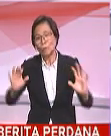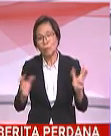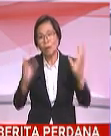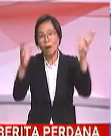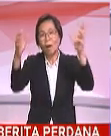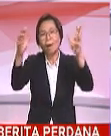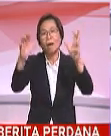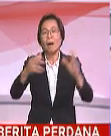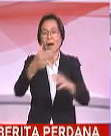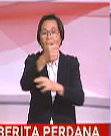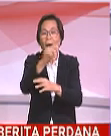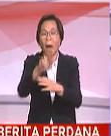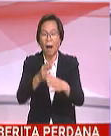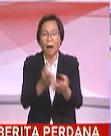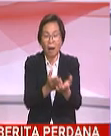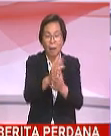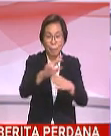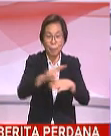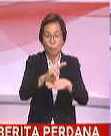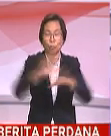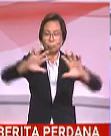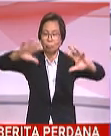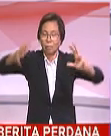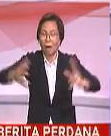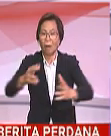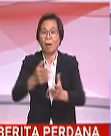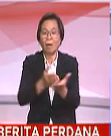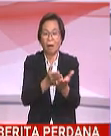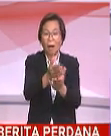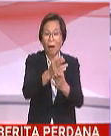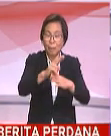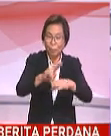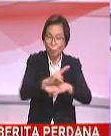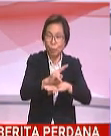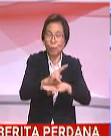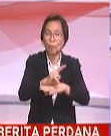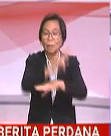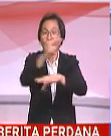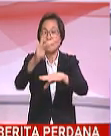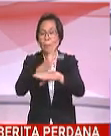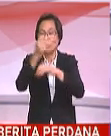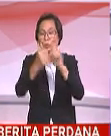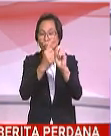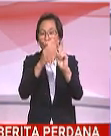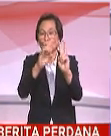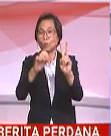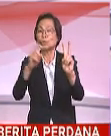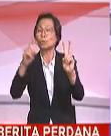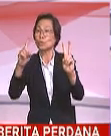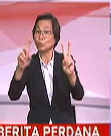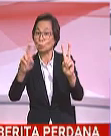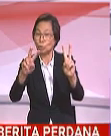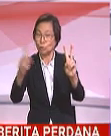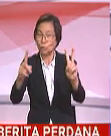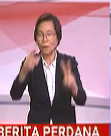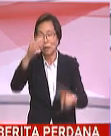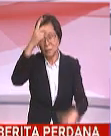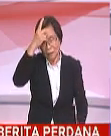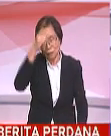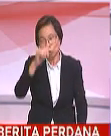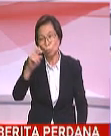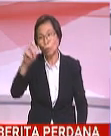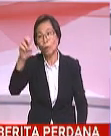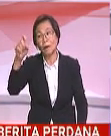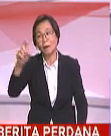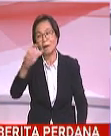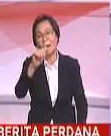Hari Hak-Hak Pengguna Sedunia dan Hak Pengguna Kebangsaan 2021, Datuk Seri Alexander berkongsi beberapa